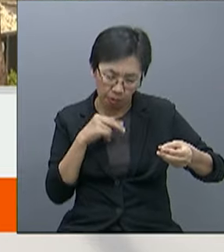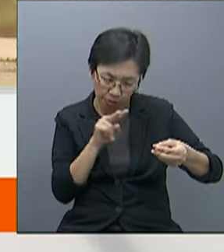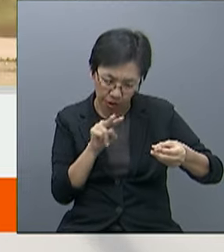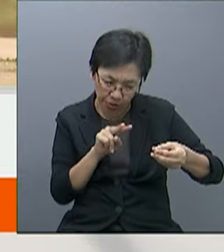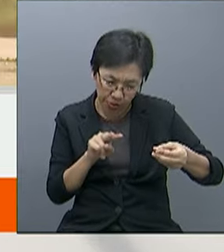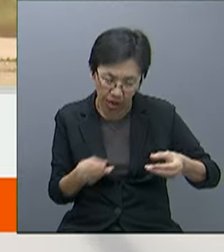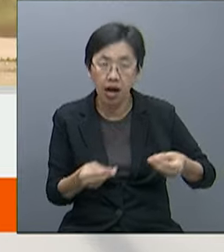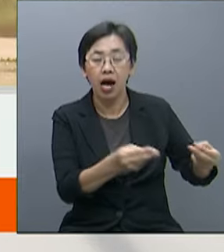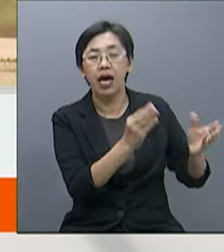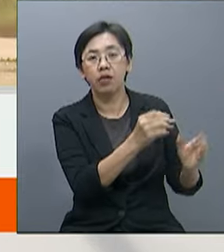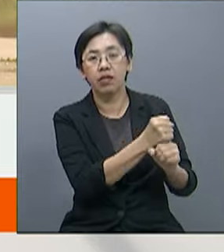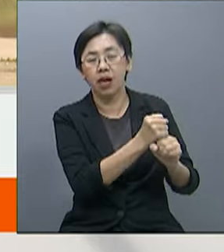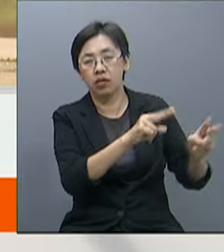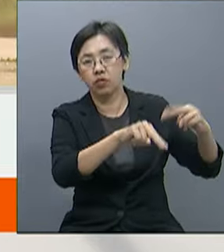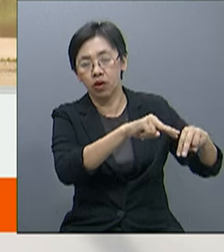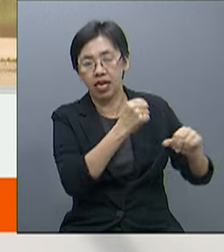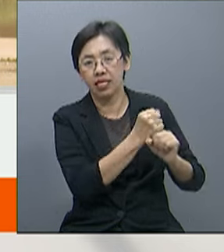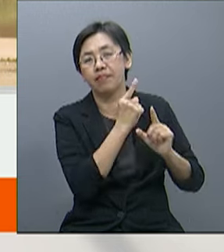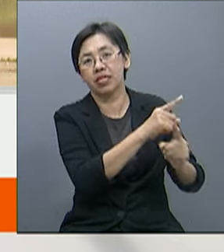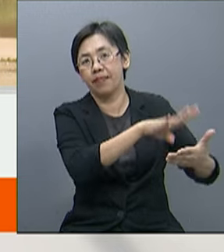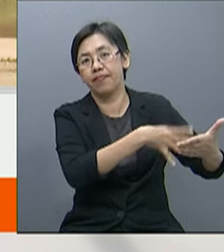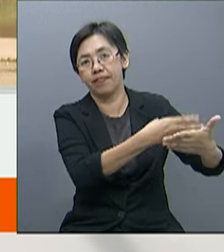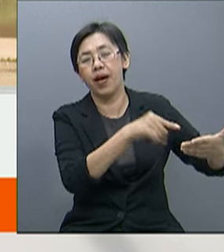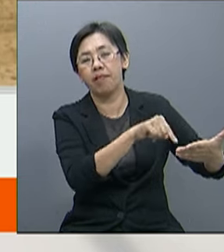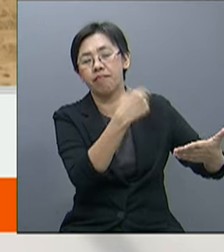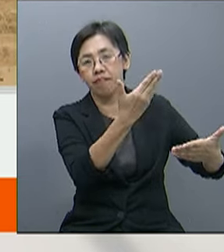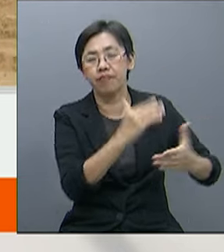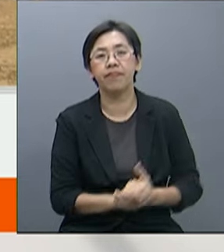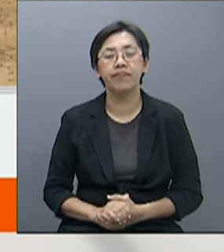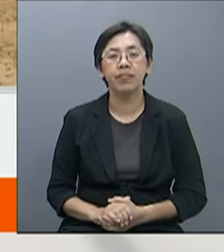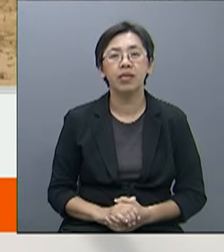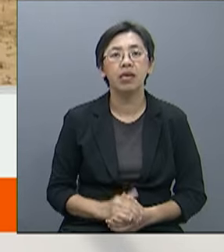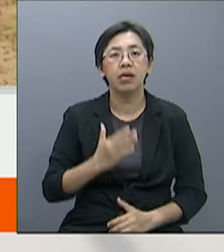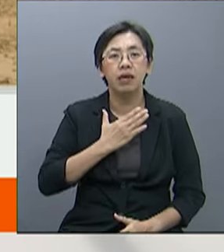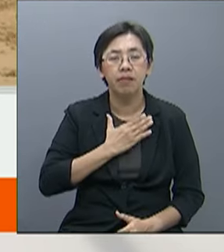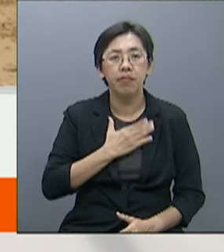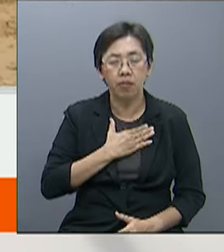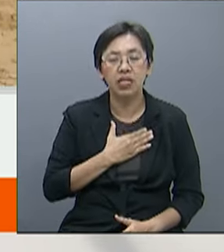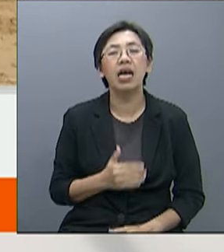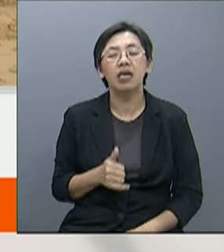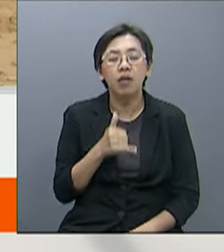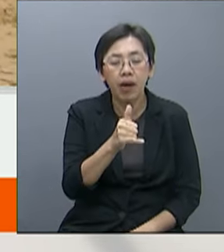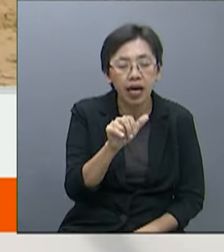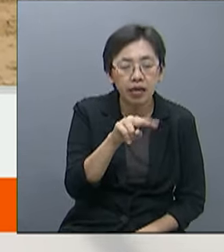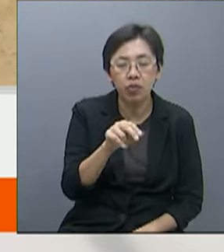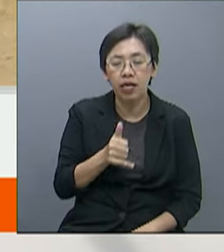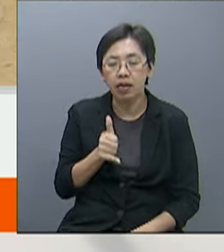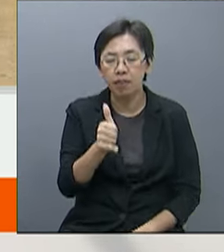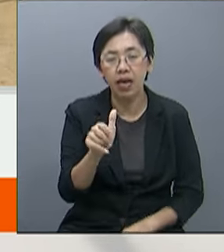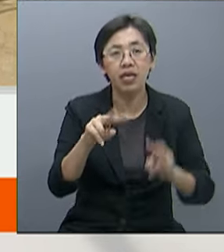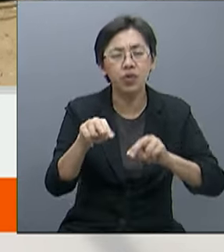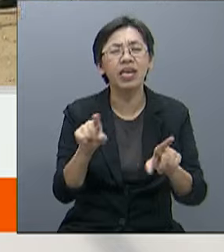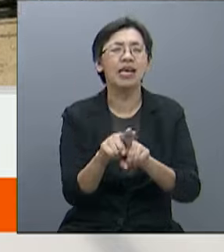จ้าหน้าที่ผมเนี่ยออกไปตรวจตามแผนแล้วก่อน ค่ะ แล้วจากนั้นผมจะมีการไปสุ่มตรวจอย่างเช่นเมื่อวานอีกว่าที่คุณบ